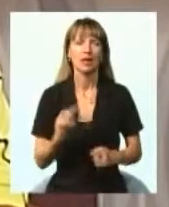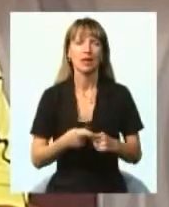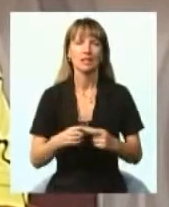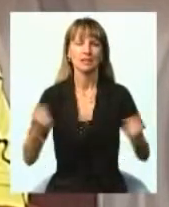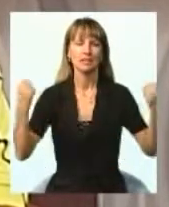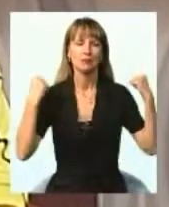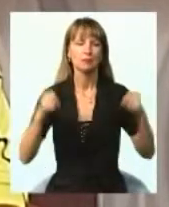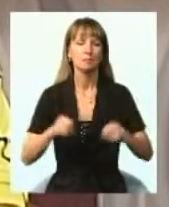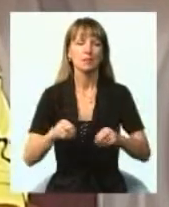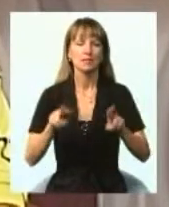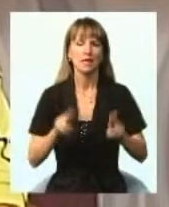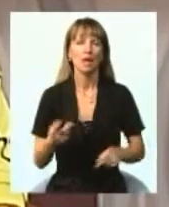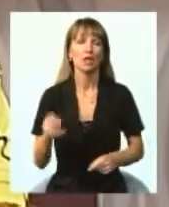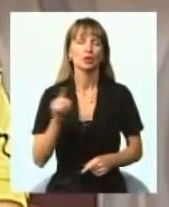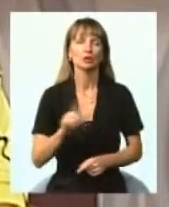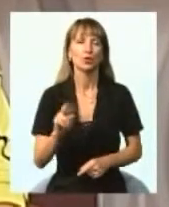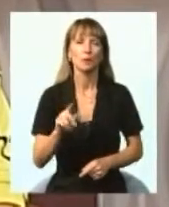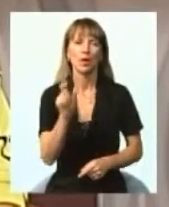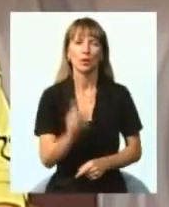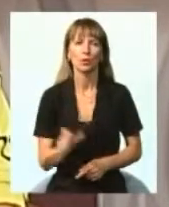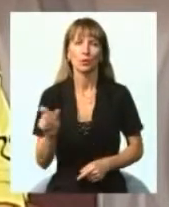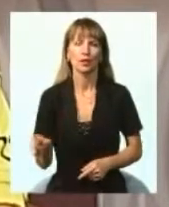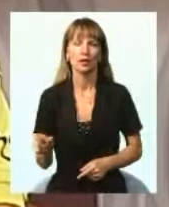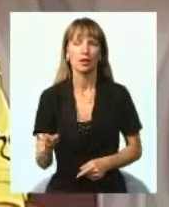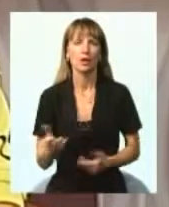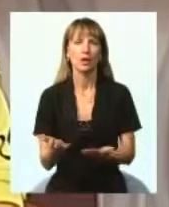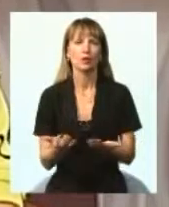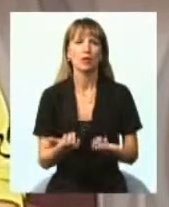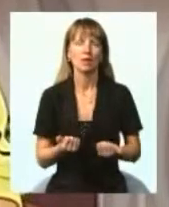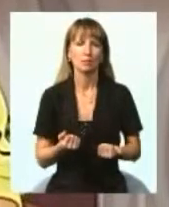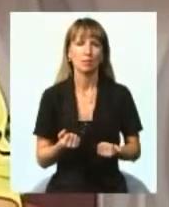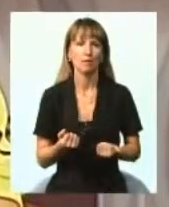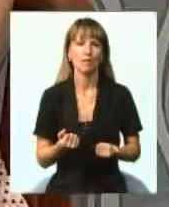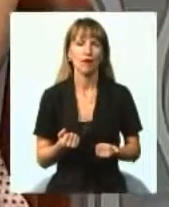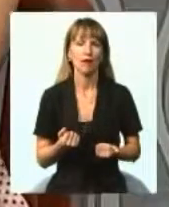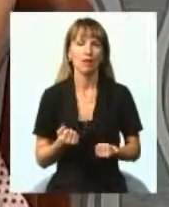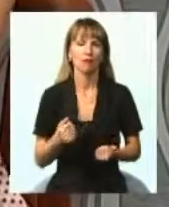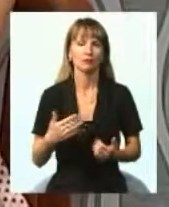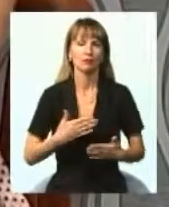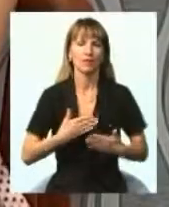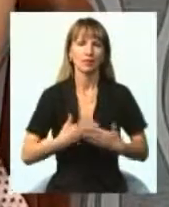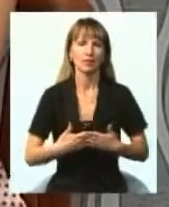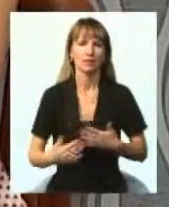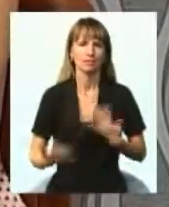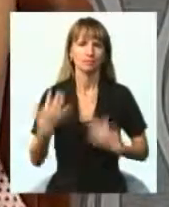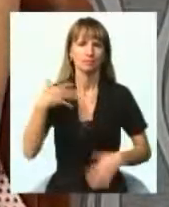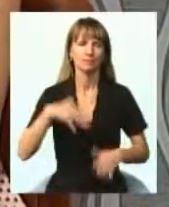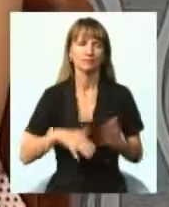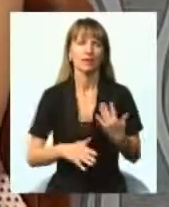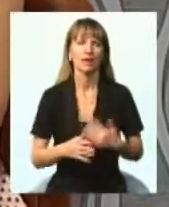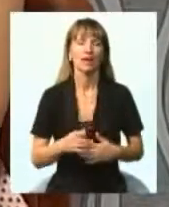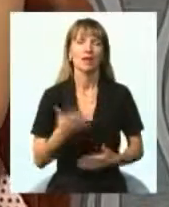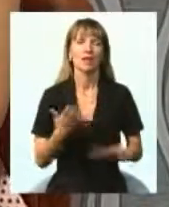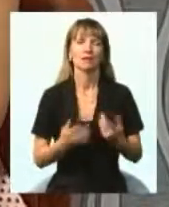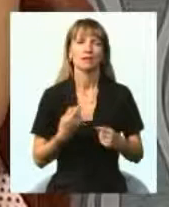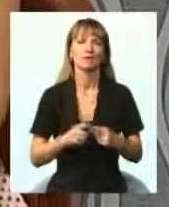спорту спеціальний для того, щоб люди отримували адреналін. Це ж там треба такий адреналін, напевно,